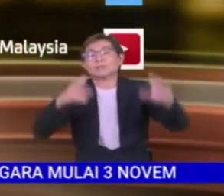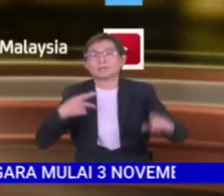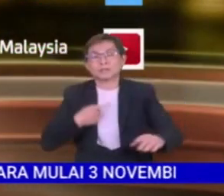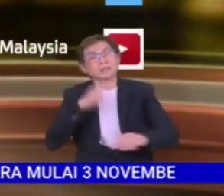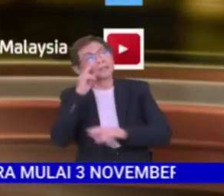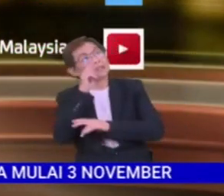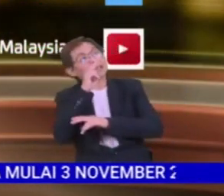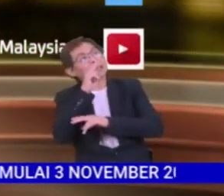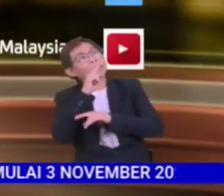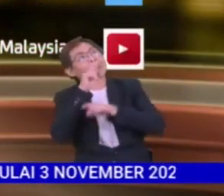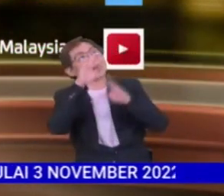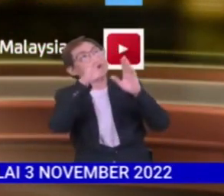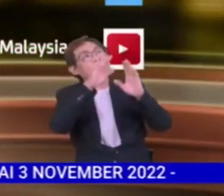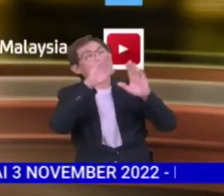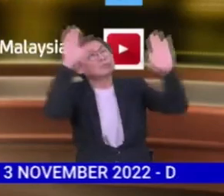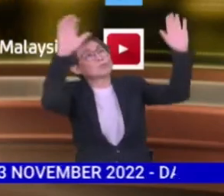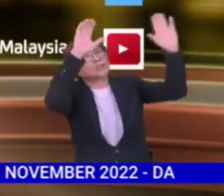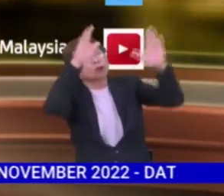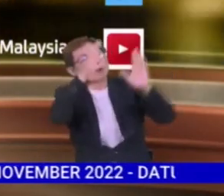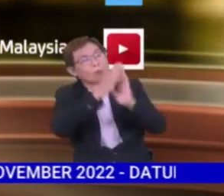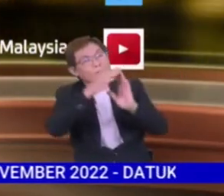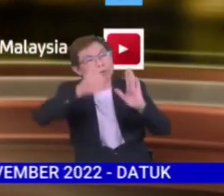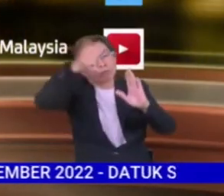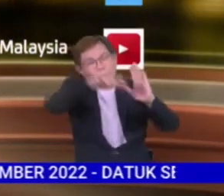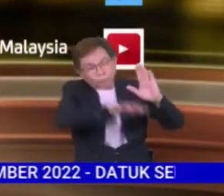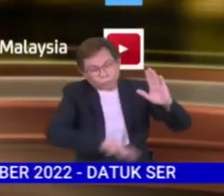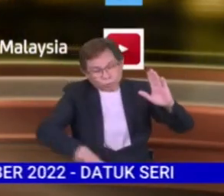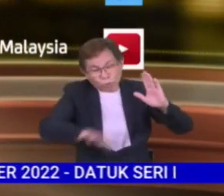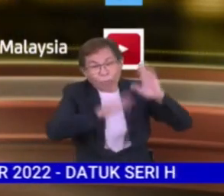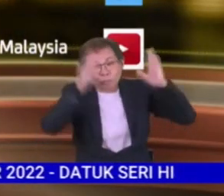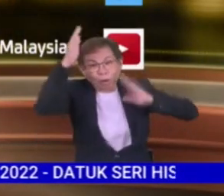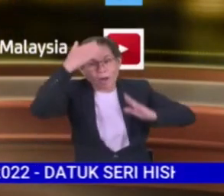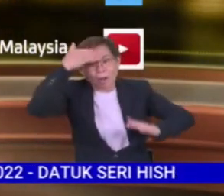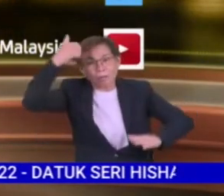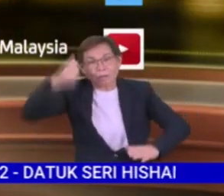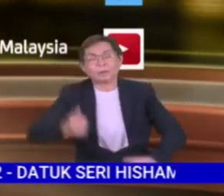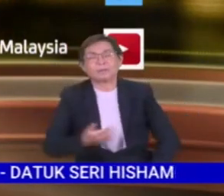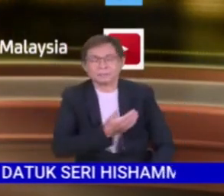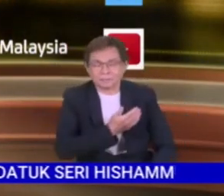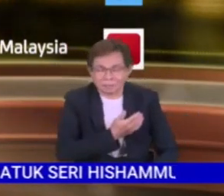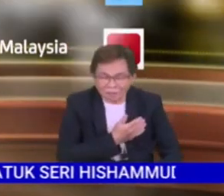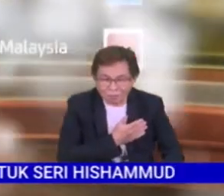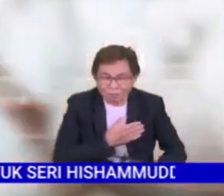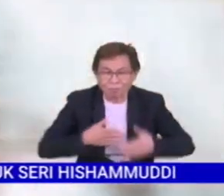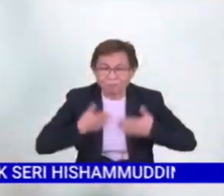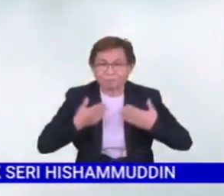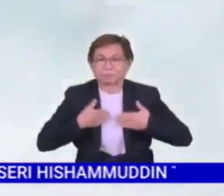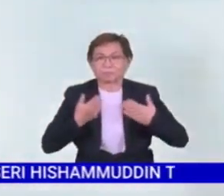tinjauan cuaca bagi bandar-bandar utama di seluruh negara. Assalamualaikum dan salam sejahtera.